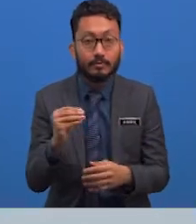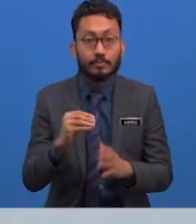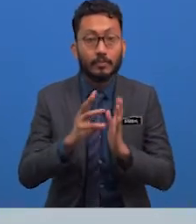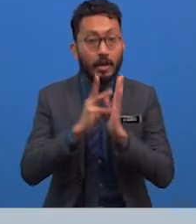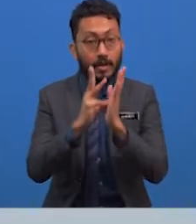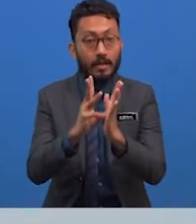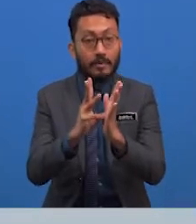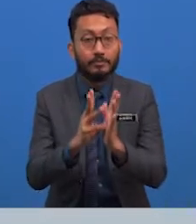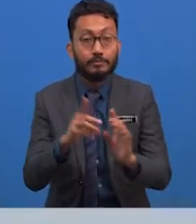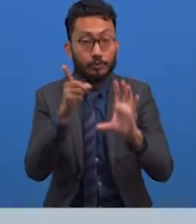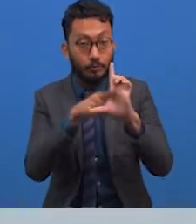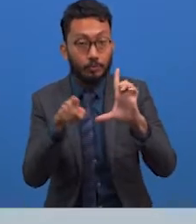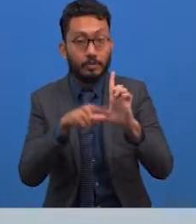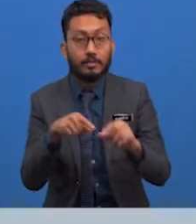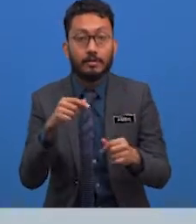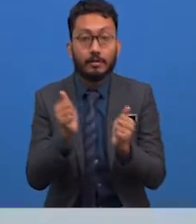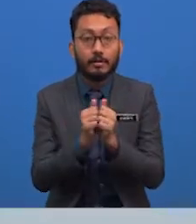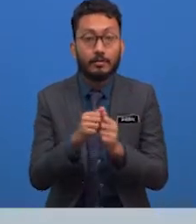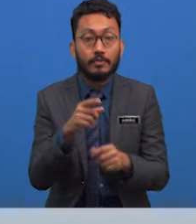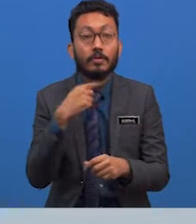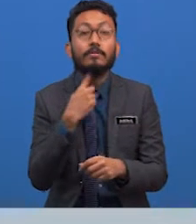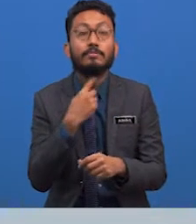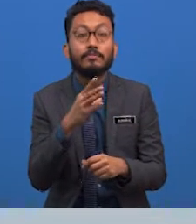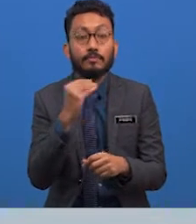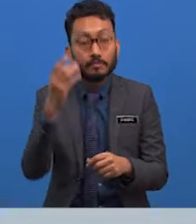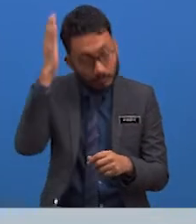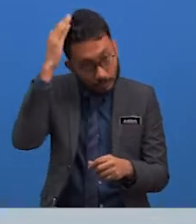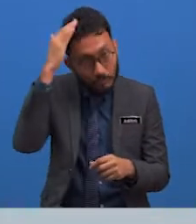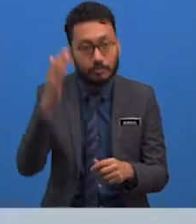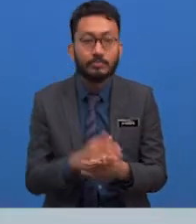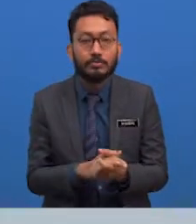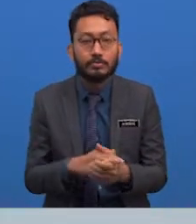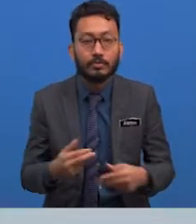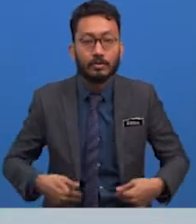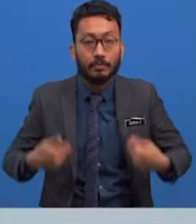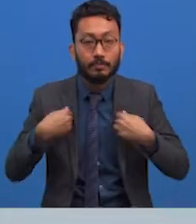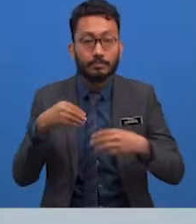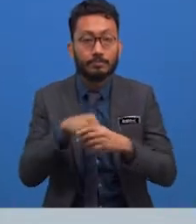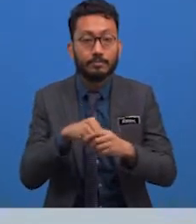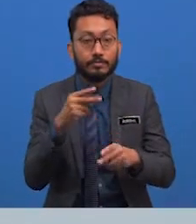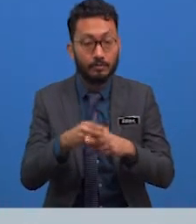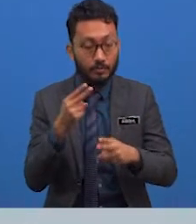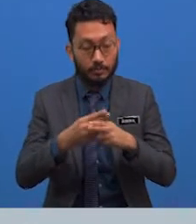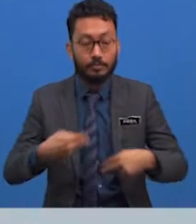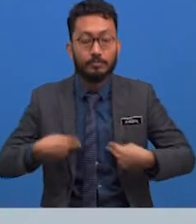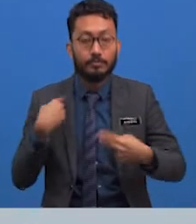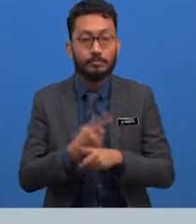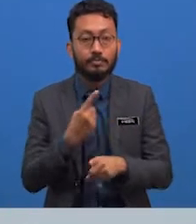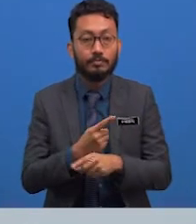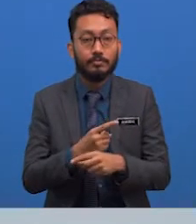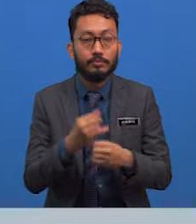dan mewakilkan sudut dongak dan sudut tunduk dalam situasi kehidupan sebenar. Dan yang